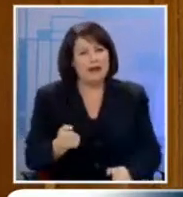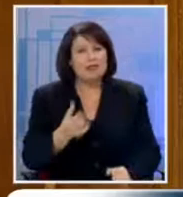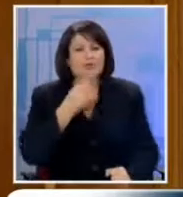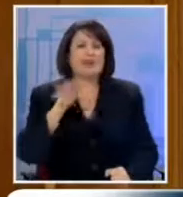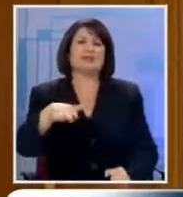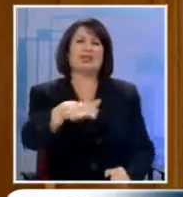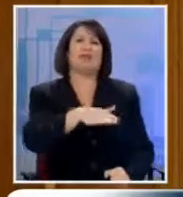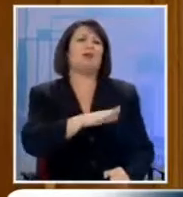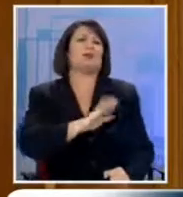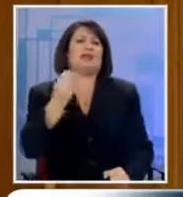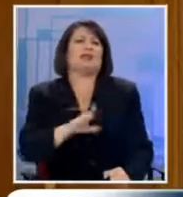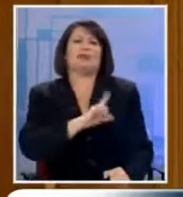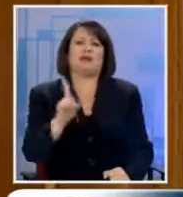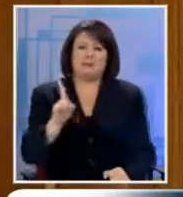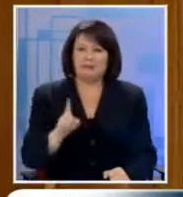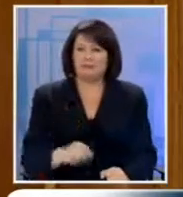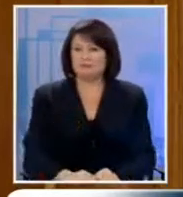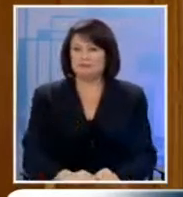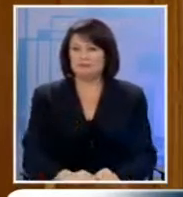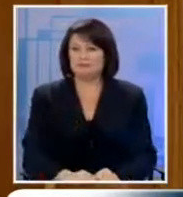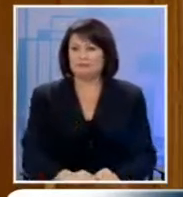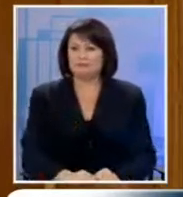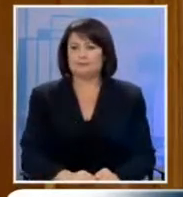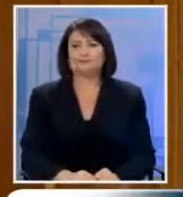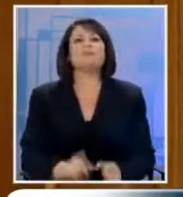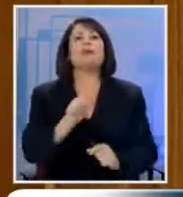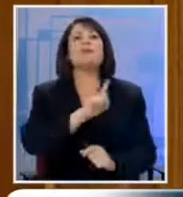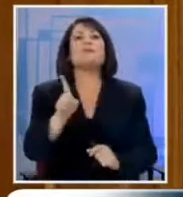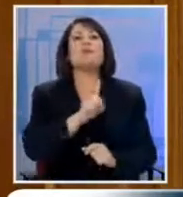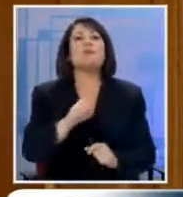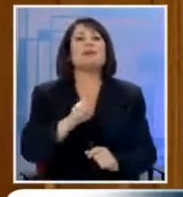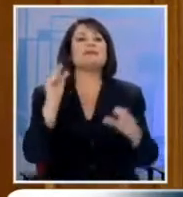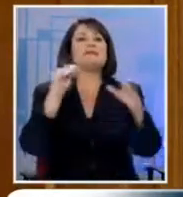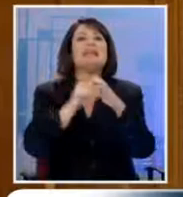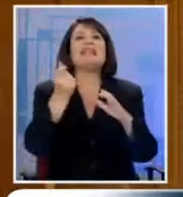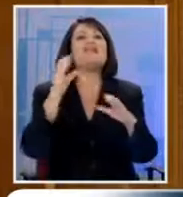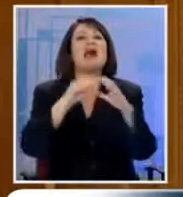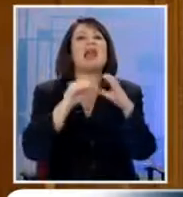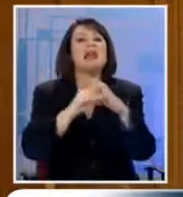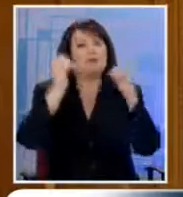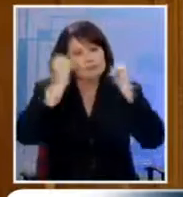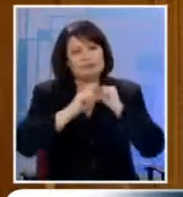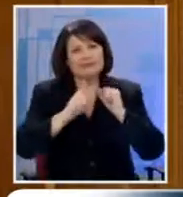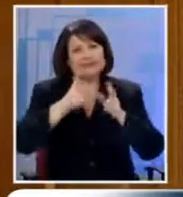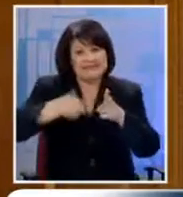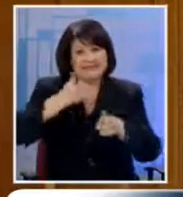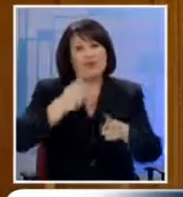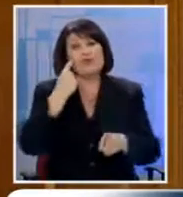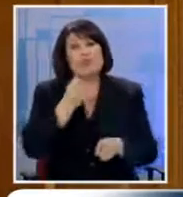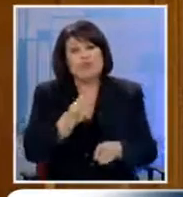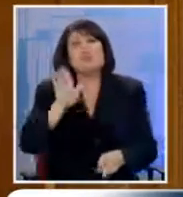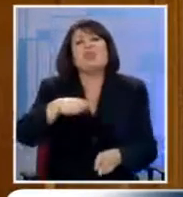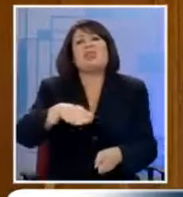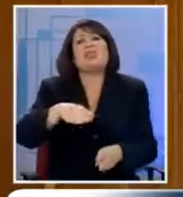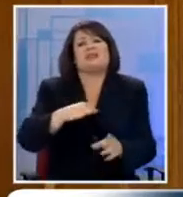απαξιωθεί περαιτέρω το επενδεδημένο στις υποδομές κοινωνικό κεφάλαιο. Βλέπετε, το σιδηρόδρομο έχει απαξιωθεί